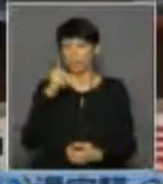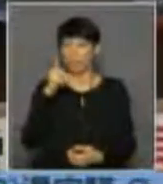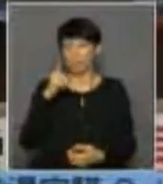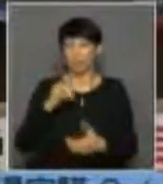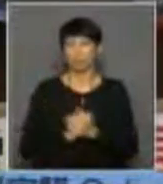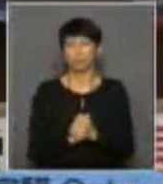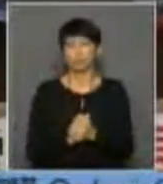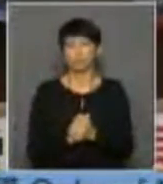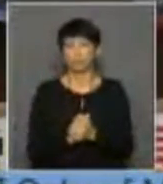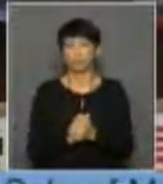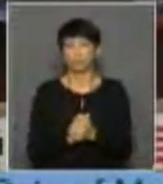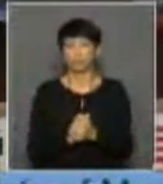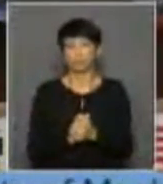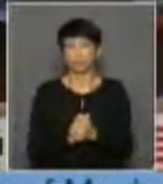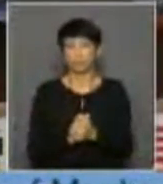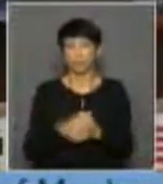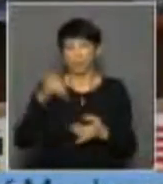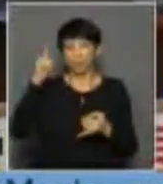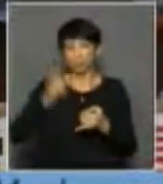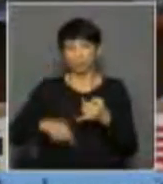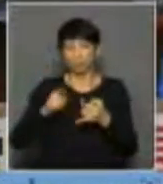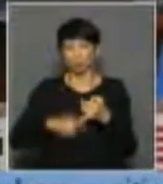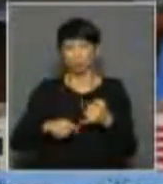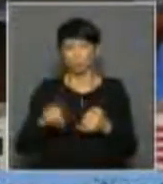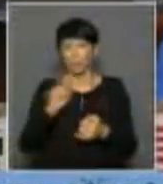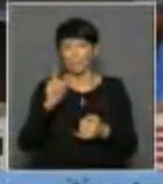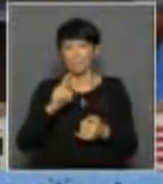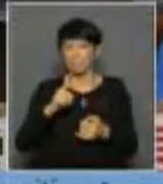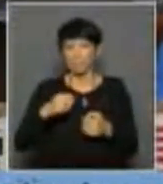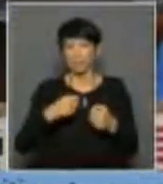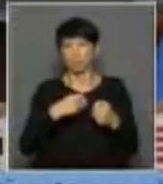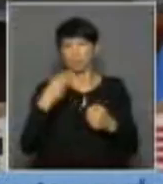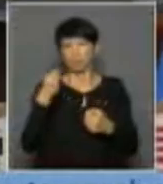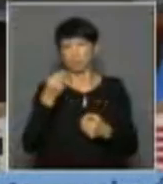嘅，但係。他最终不是哪个财雄势大，